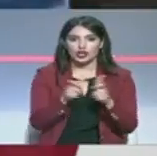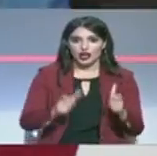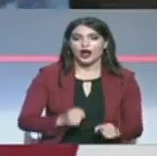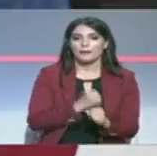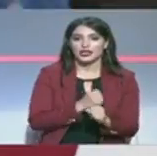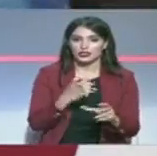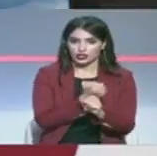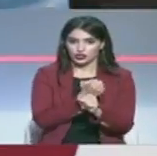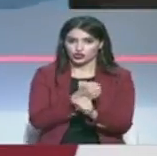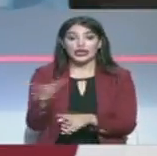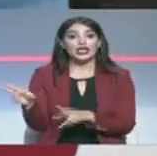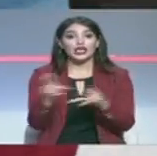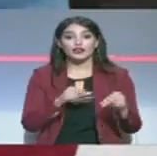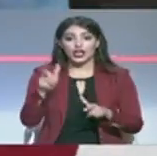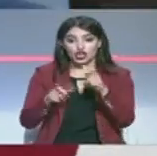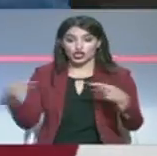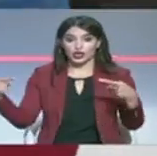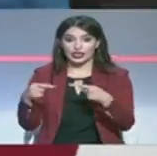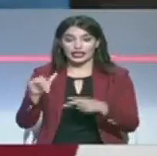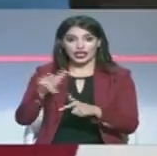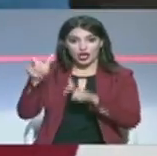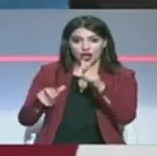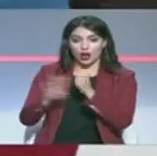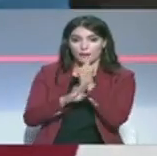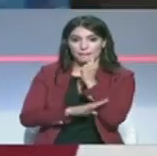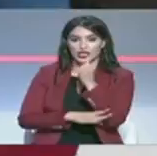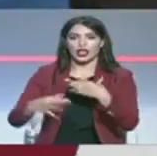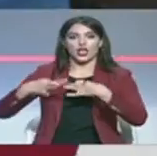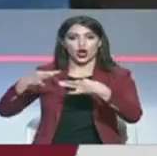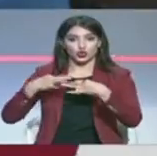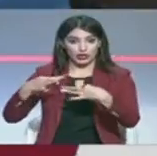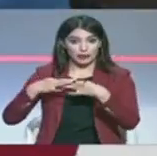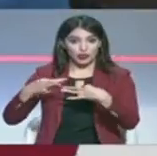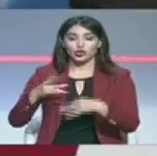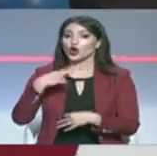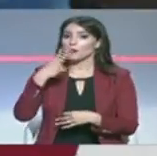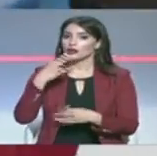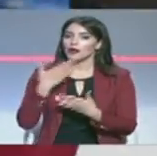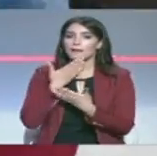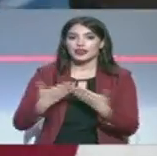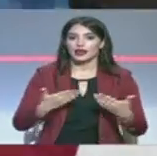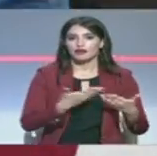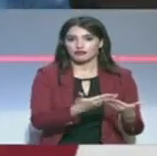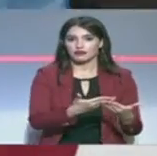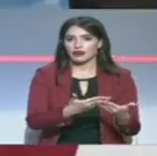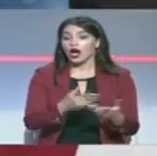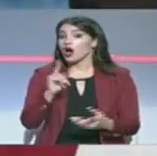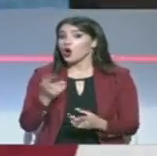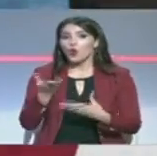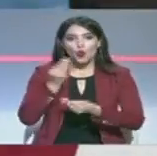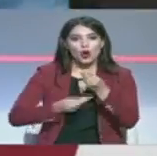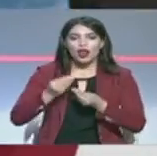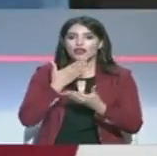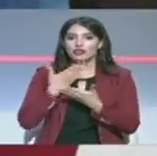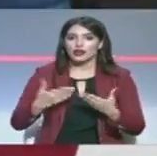لنشاطها. كما يعد من المعارضة النواب وغير المنتمين لكتل الذين لم يصوتوا لمنح الثقة للحكومة أو للثقة في